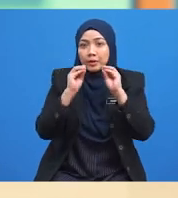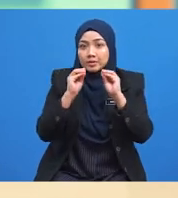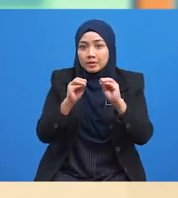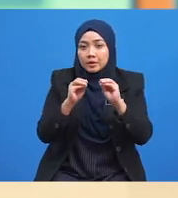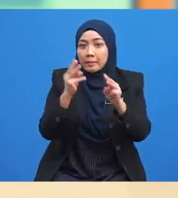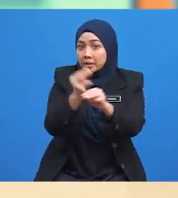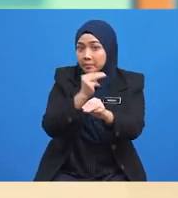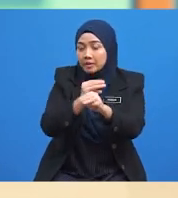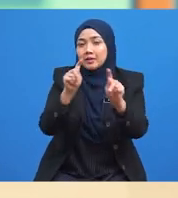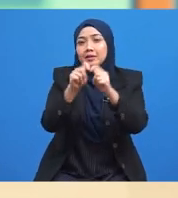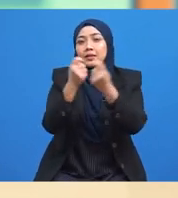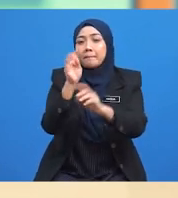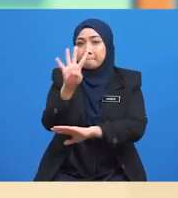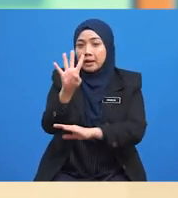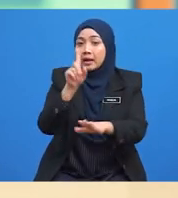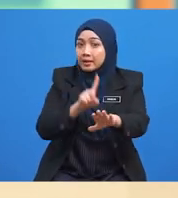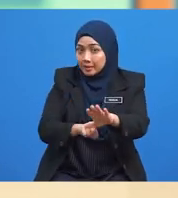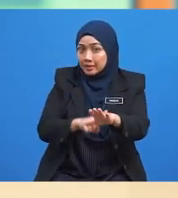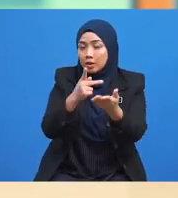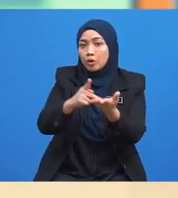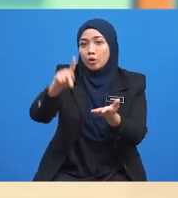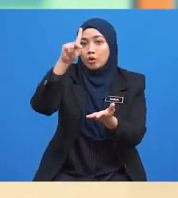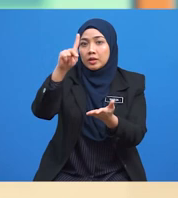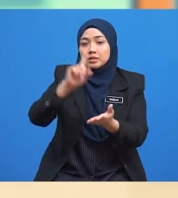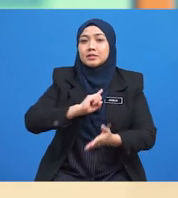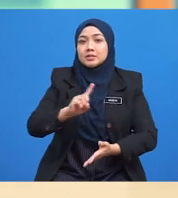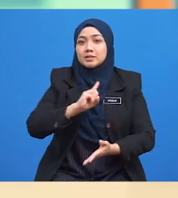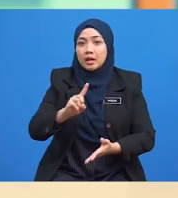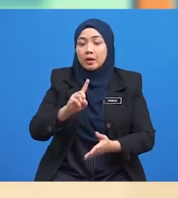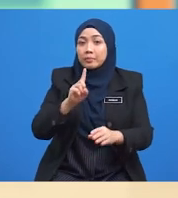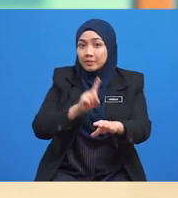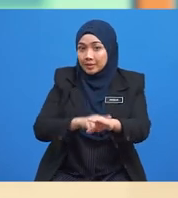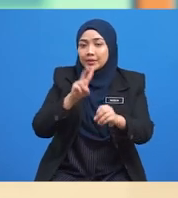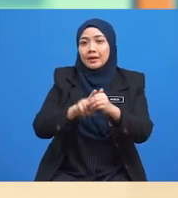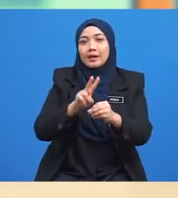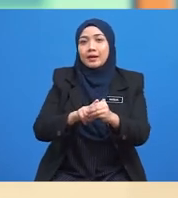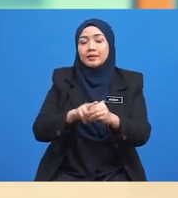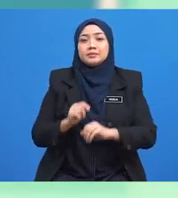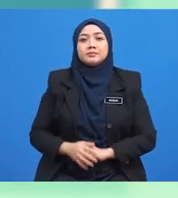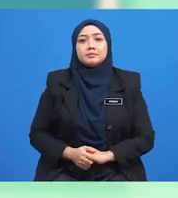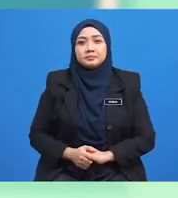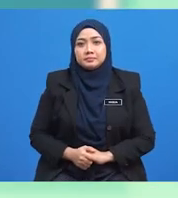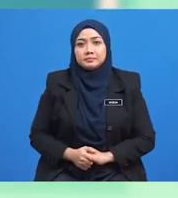matematik tingkatan 4 di Kolej Islam Sultan Alam Shah Kelang, Selangor.